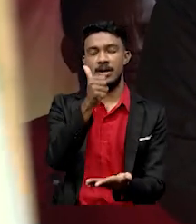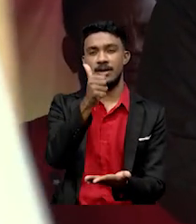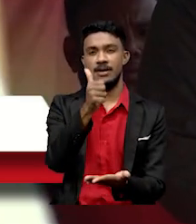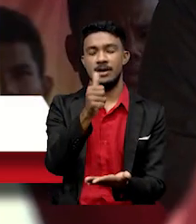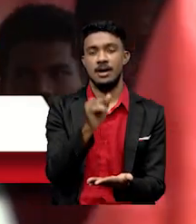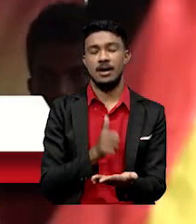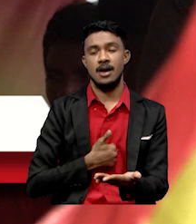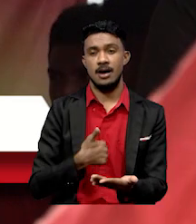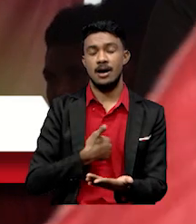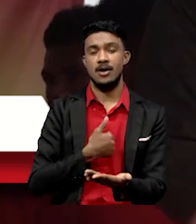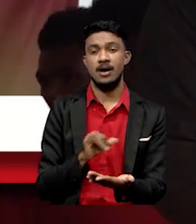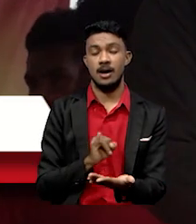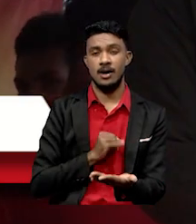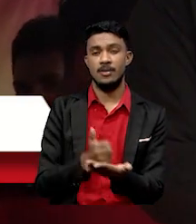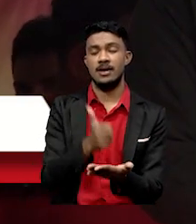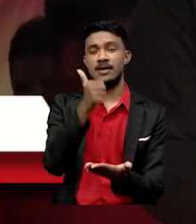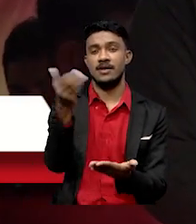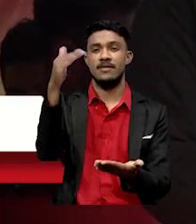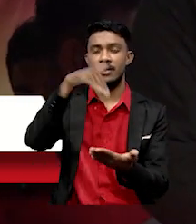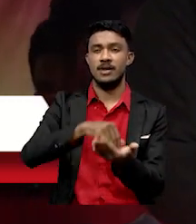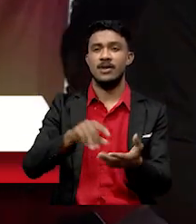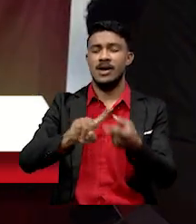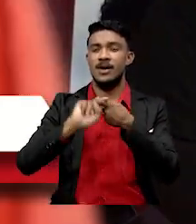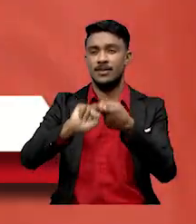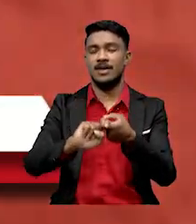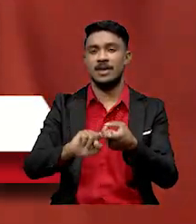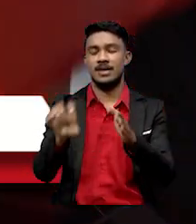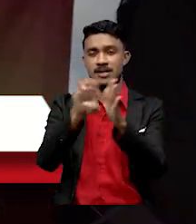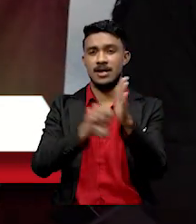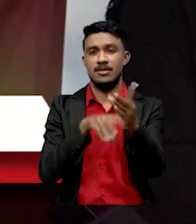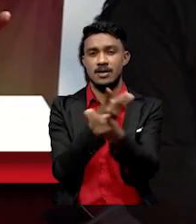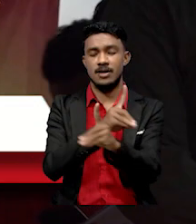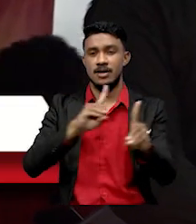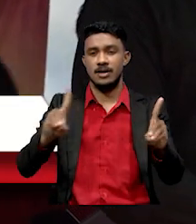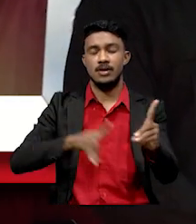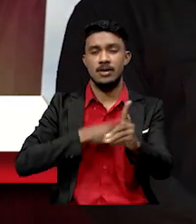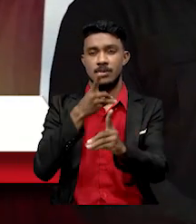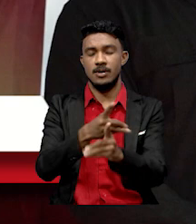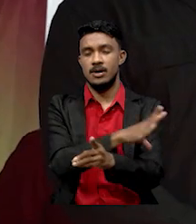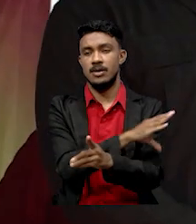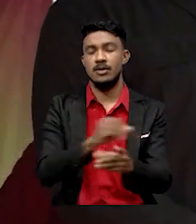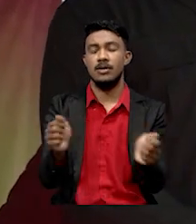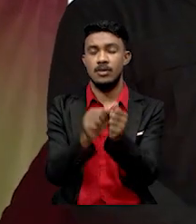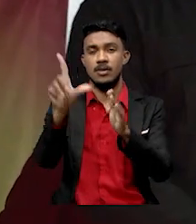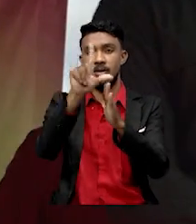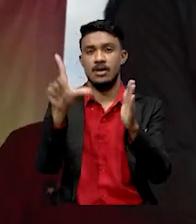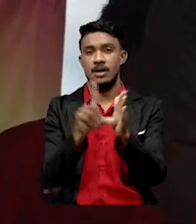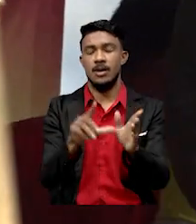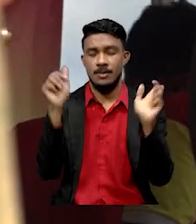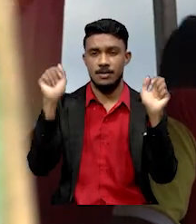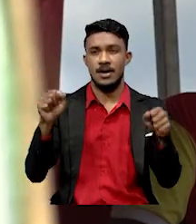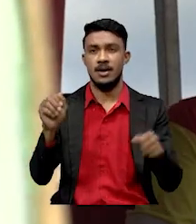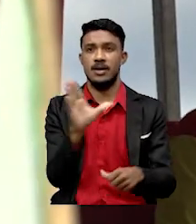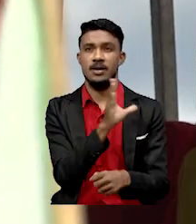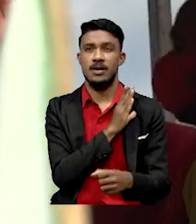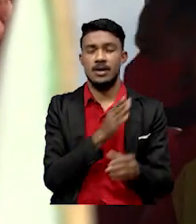Amanan sila fali peratu bahameti istadu de direito demokratik. Atu ba kumpri dente ba konstitusaun olei. Atu pela garante